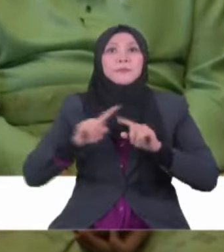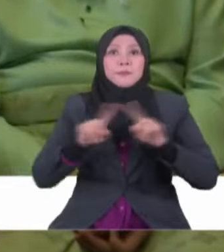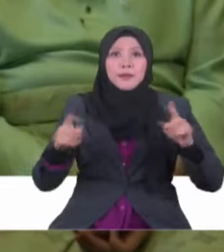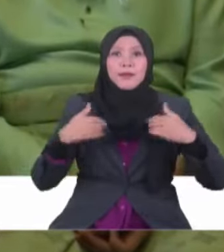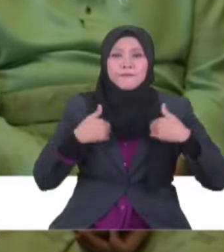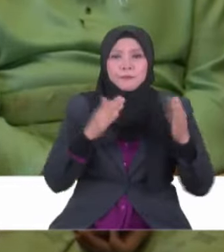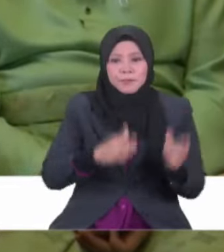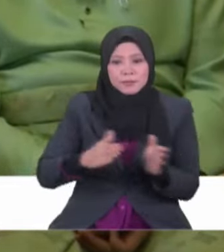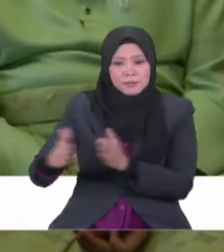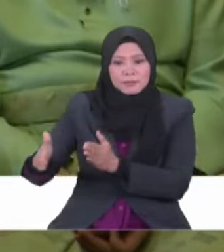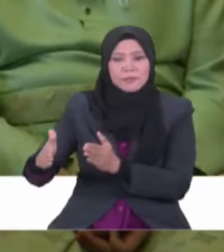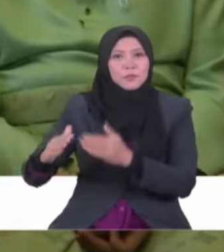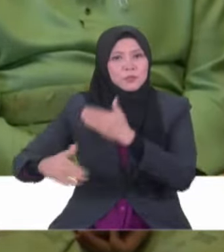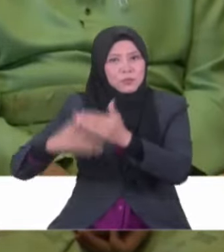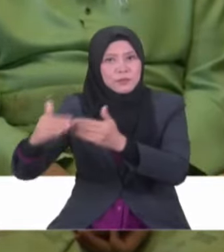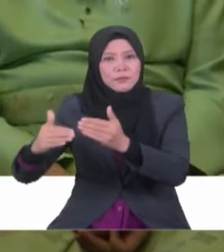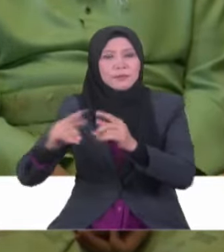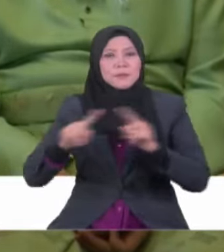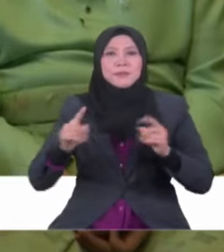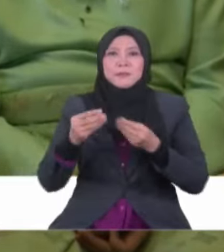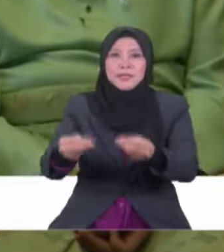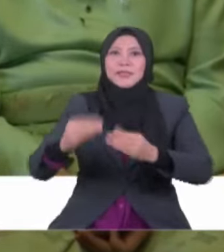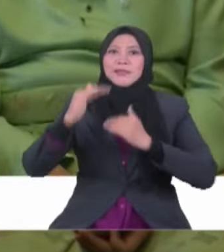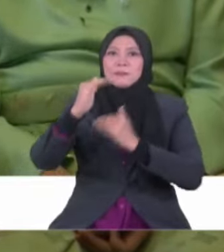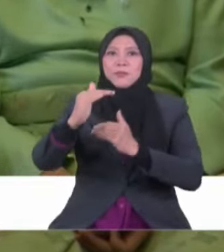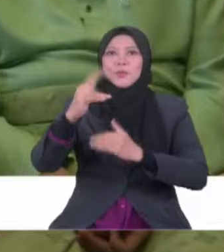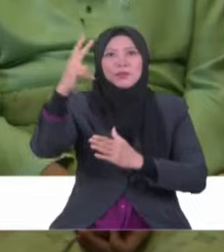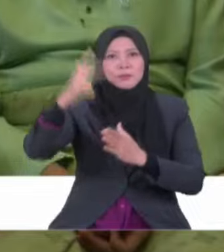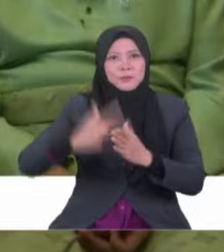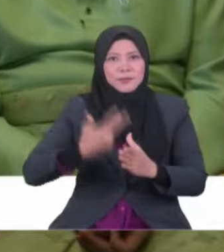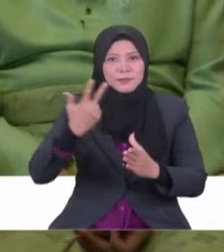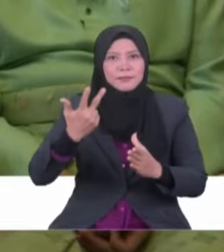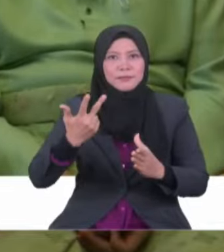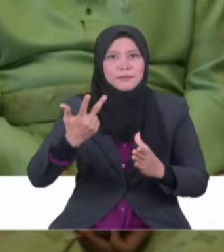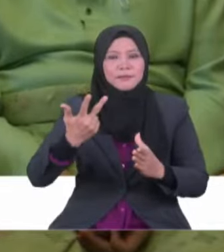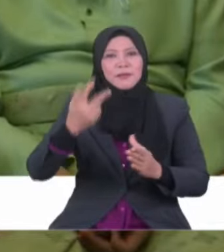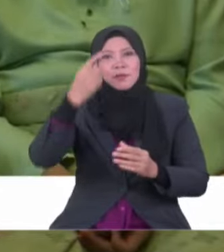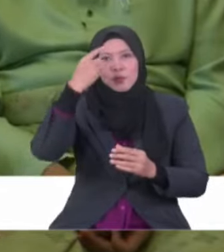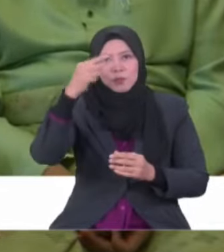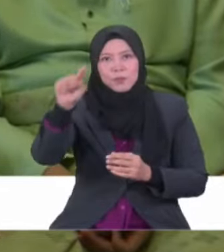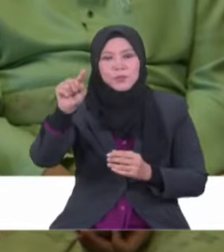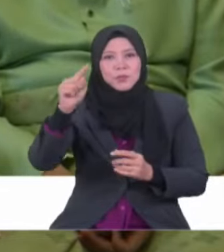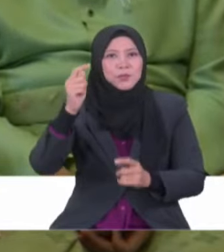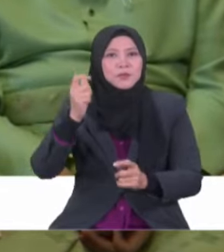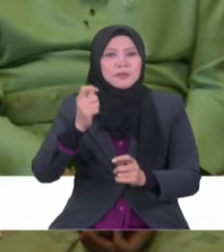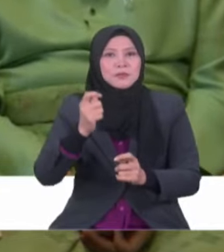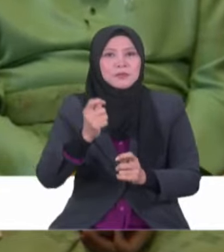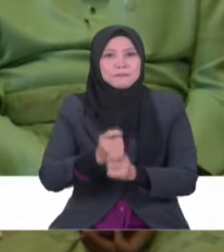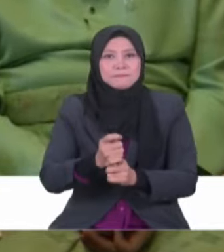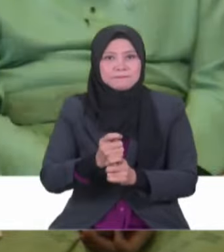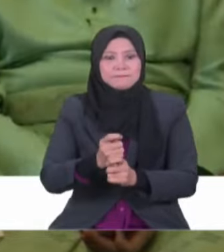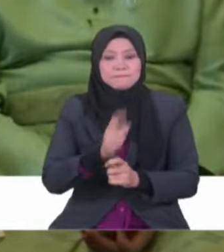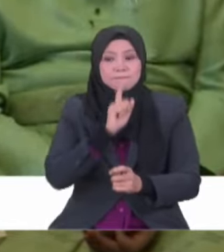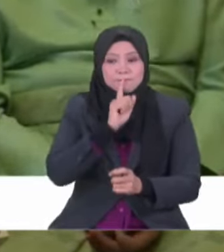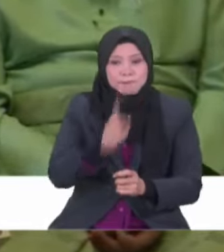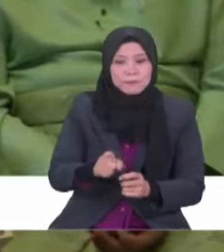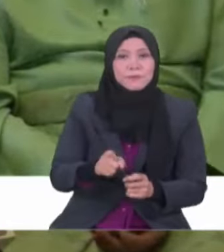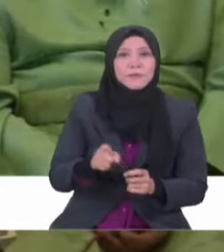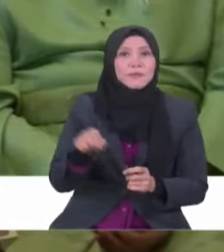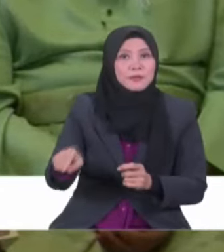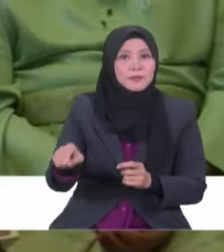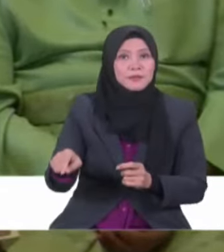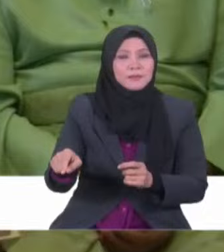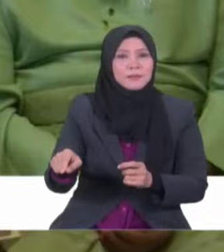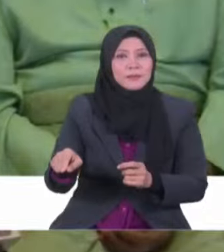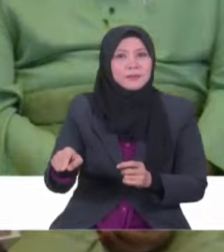umum. Maka oleh demikian kita bagi tempoh 3 bulan untuk tetap ada kepastian. Kalau